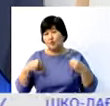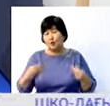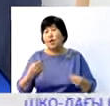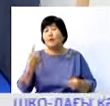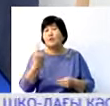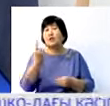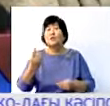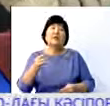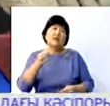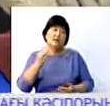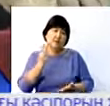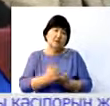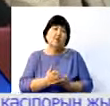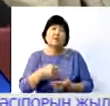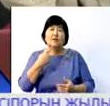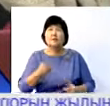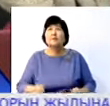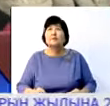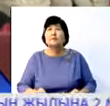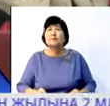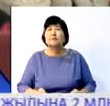бірден бір себеп деп білеміз.